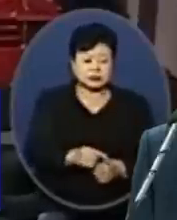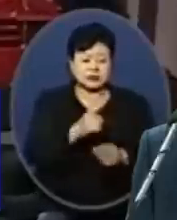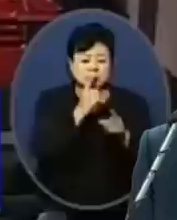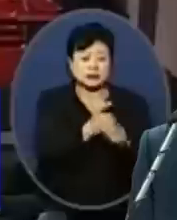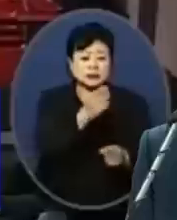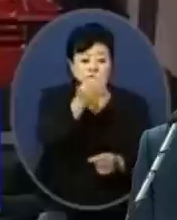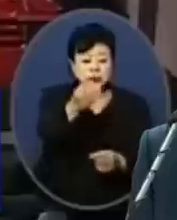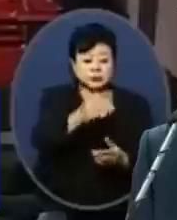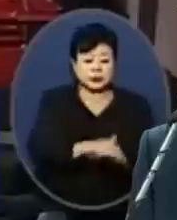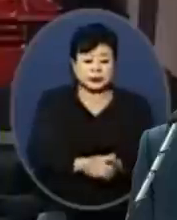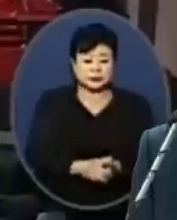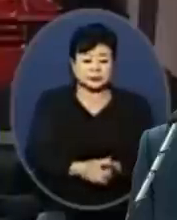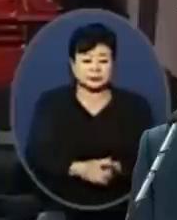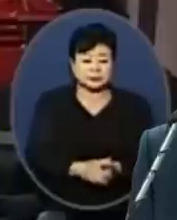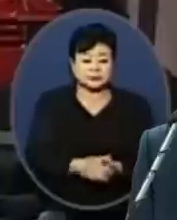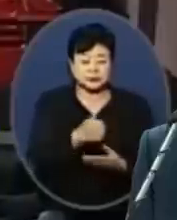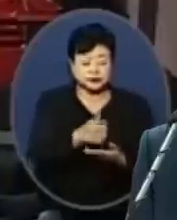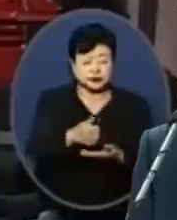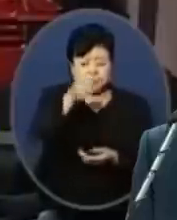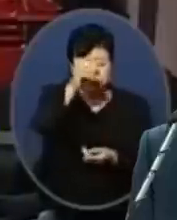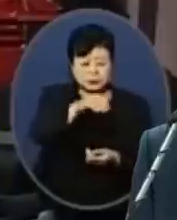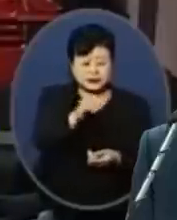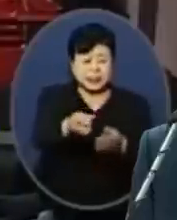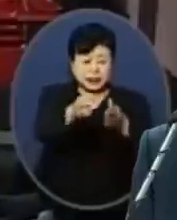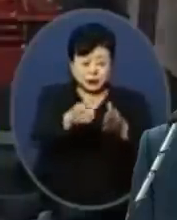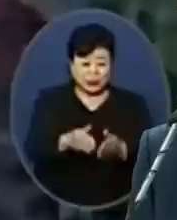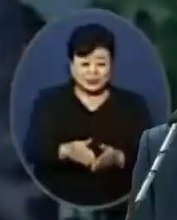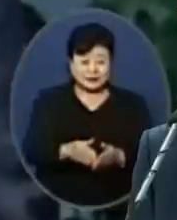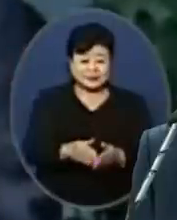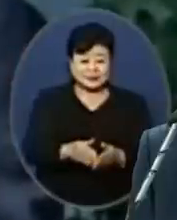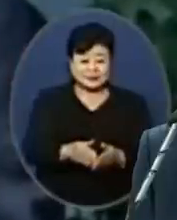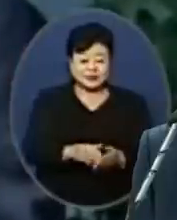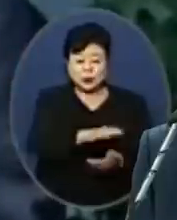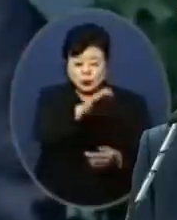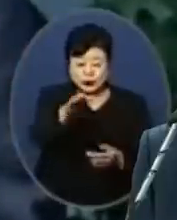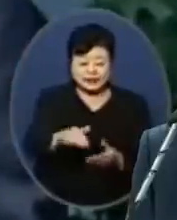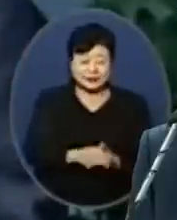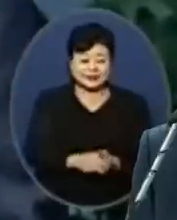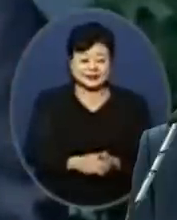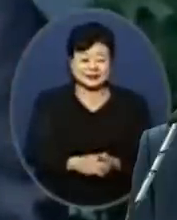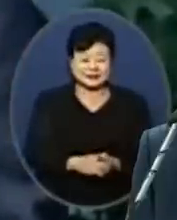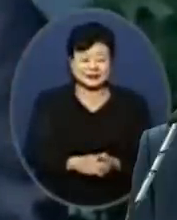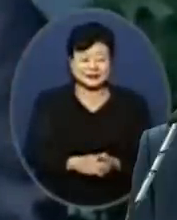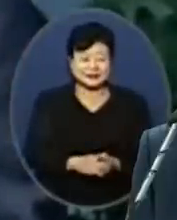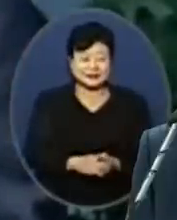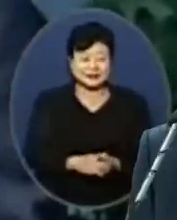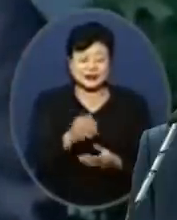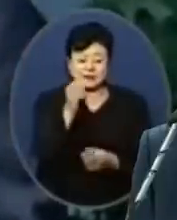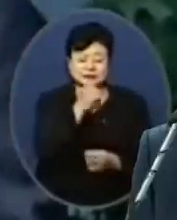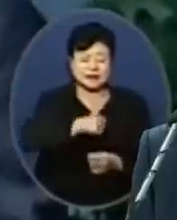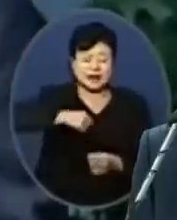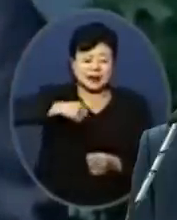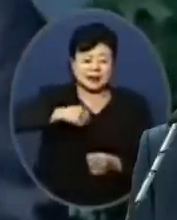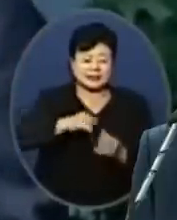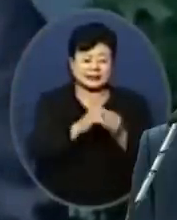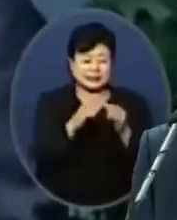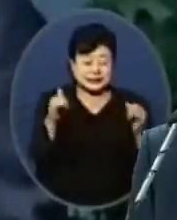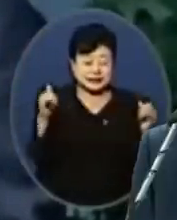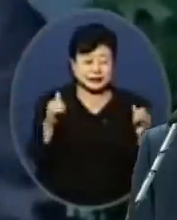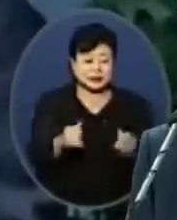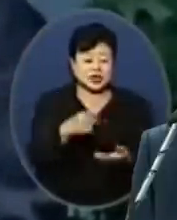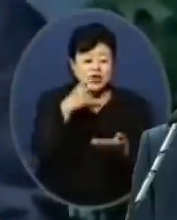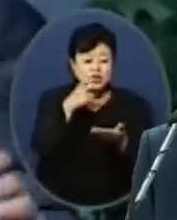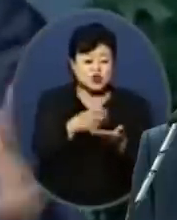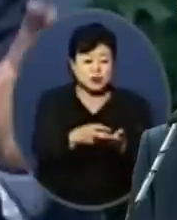이기셨느니라. 주님께서 십자가를 통해서 우리를 거스리는